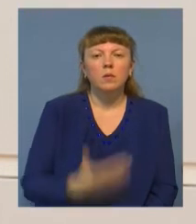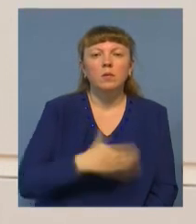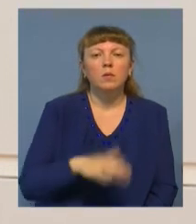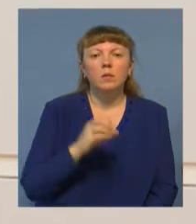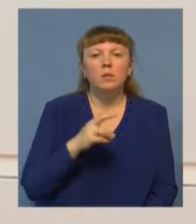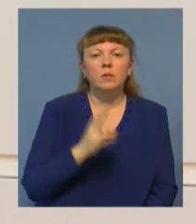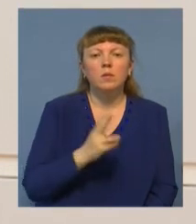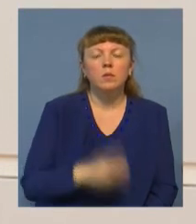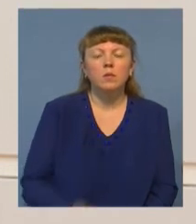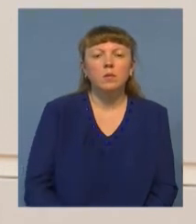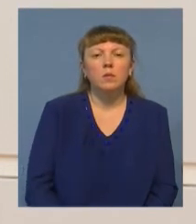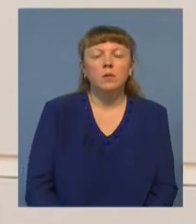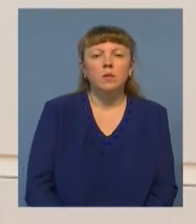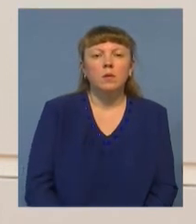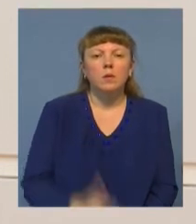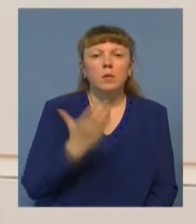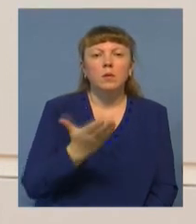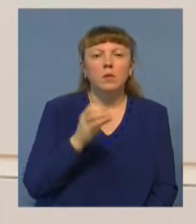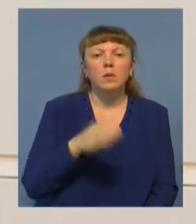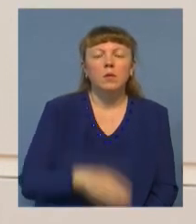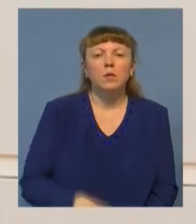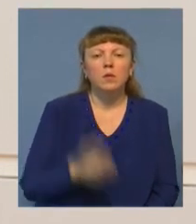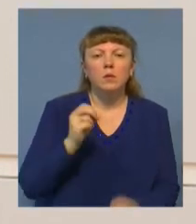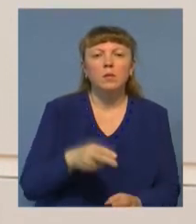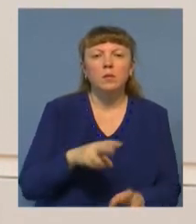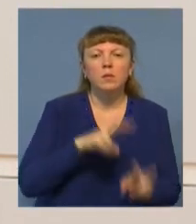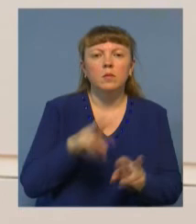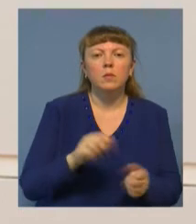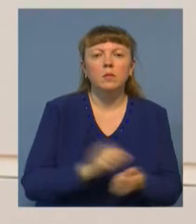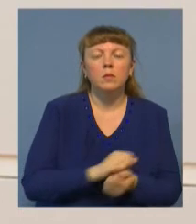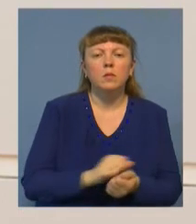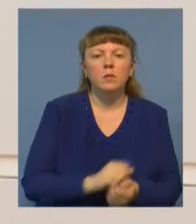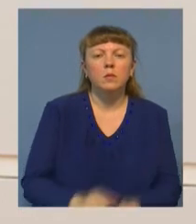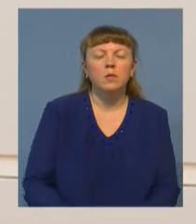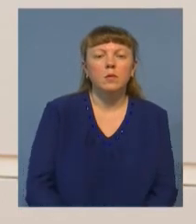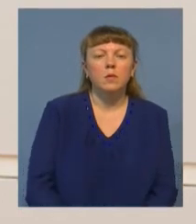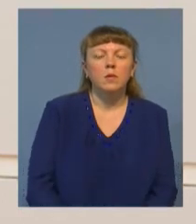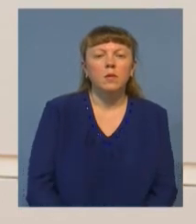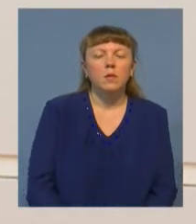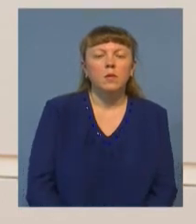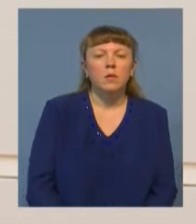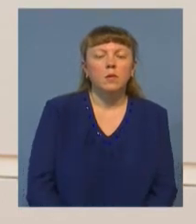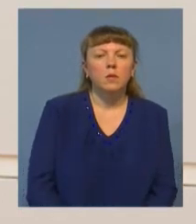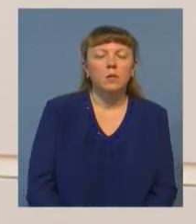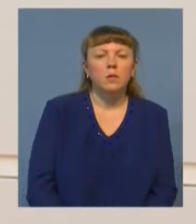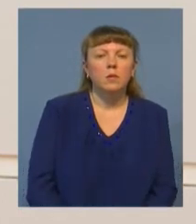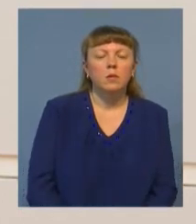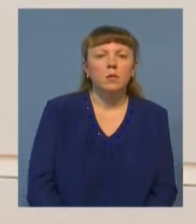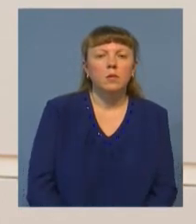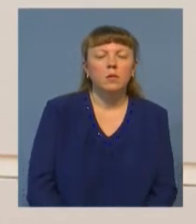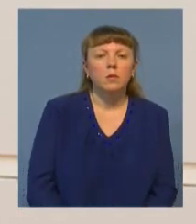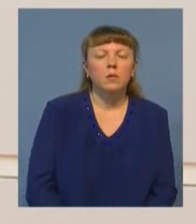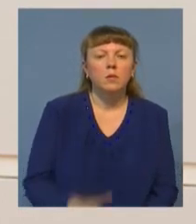по улице Сарайшах. При обращении в департамент специалистам проверяются документы. Угу. То есть проверили документы,